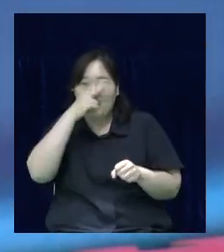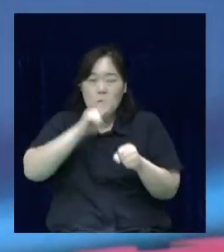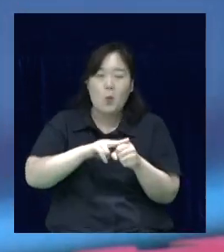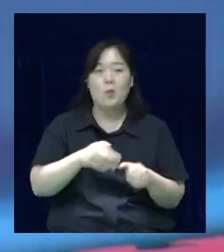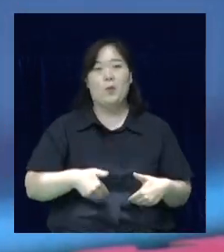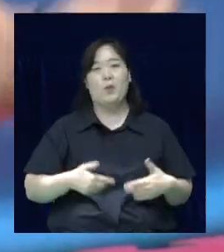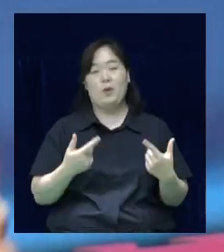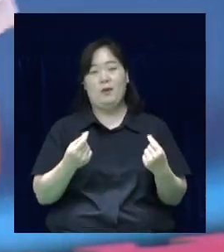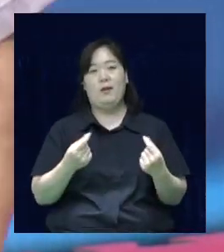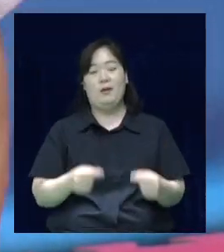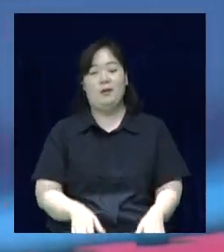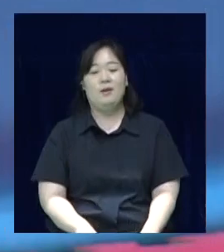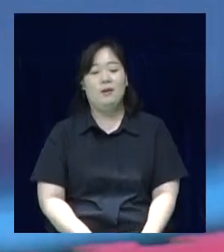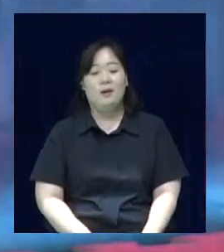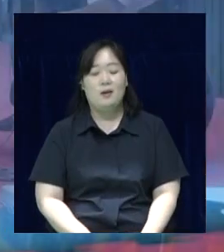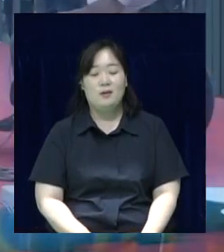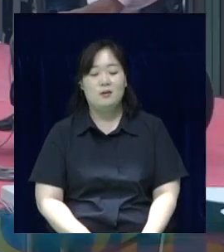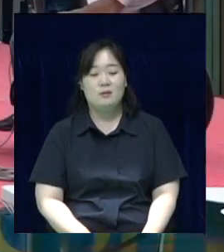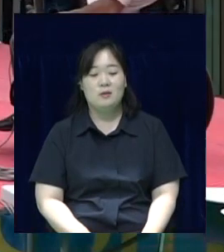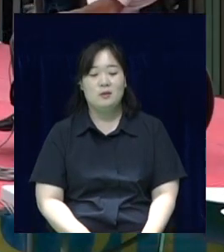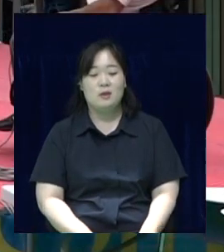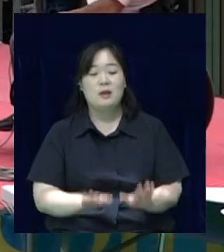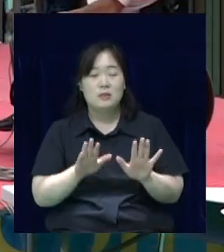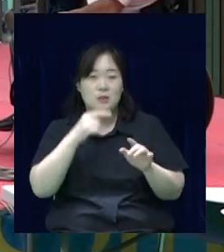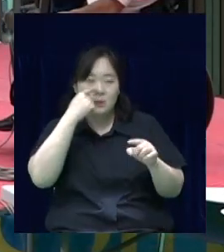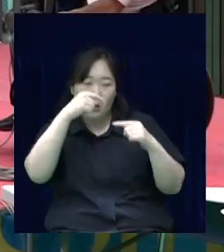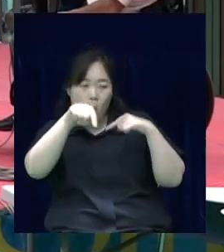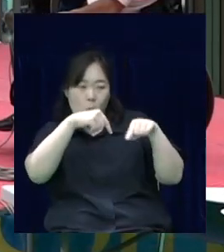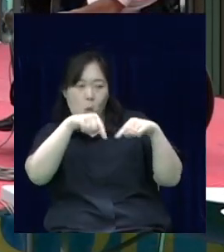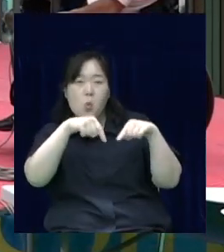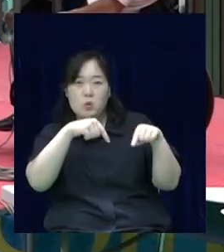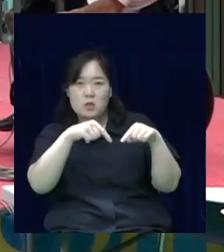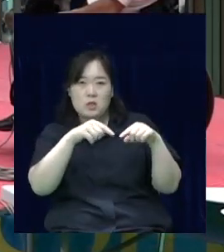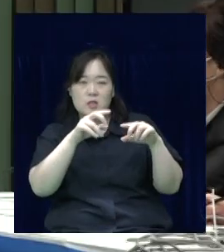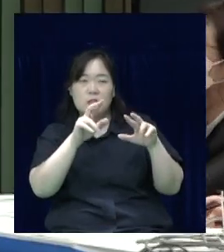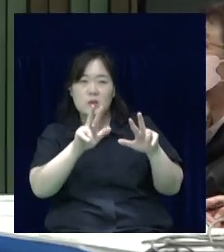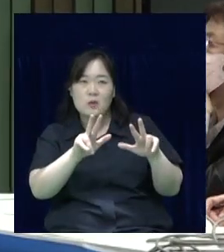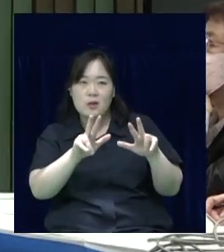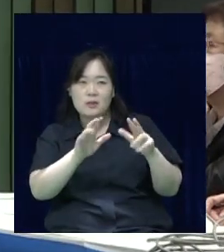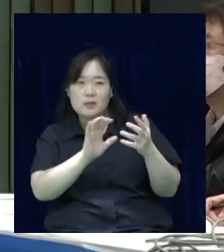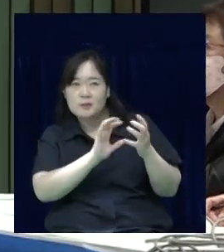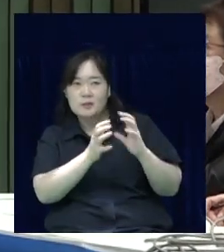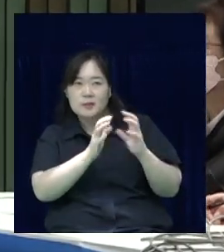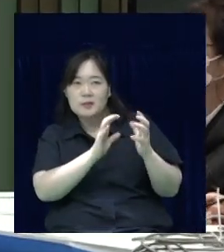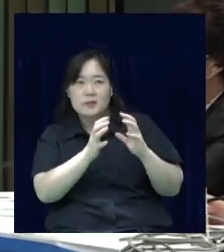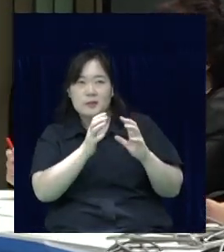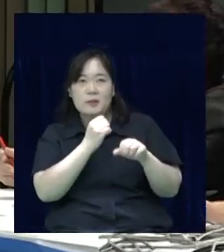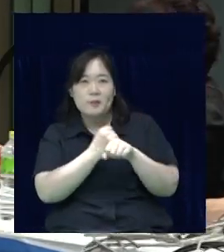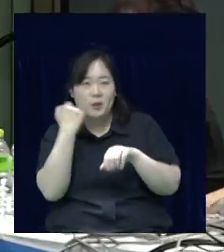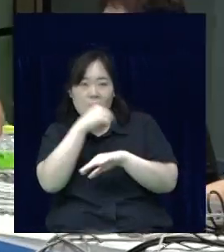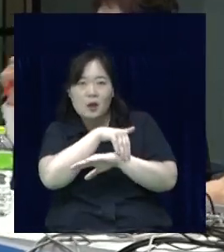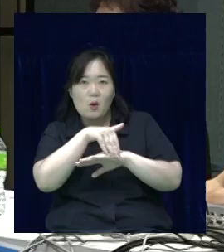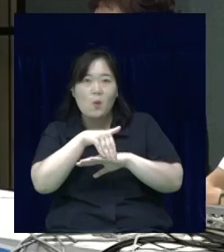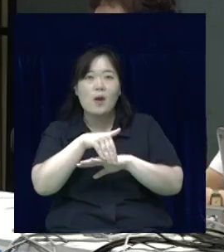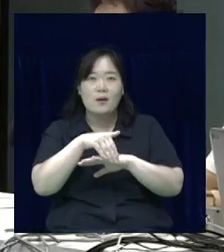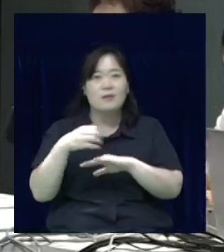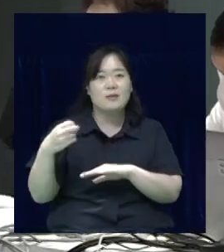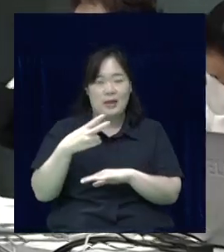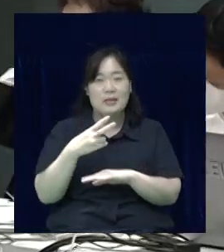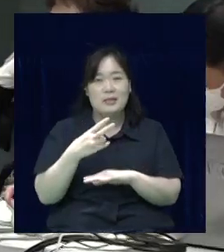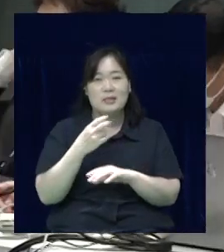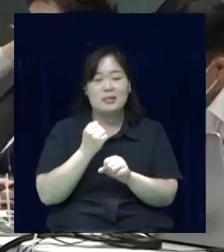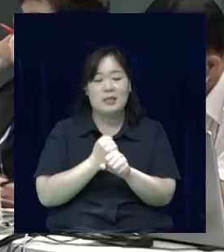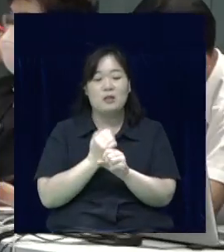다시 워밍업장으로 들었으면 네. 코치들과 그런 것을 상의하게 될 겁니다. 아, 그렇군요. 그래서 전략을 다시 짜서 나오게 될 겁니다. 사실